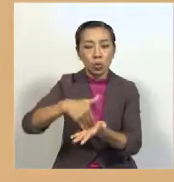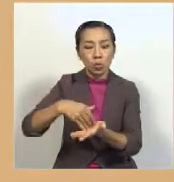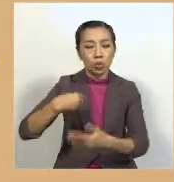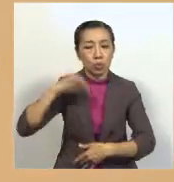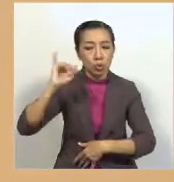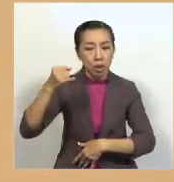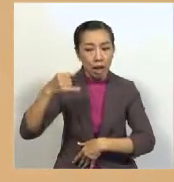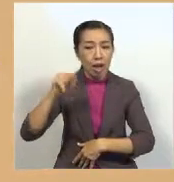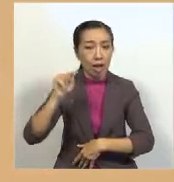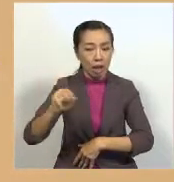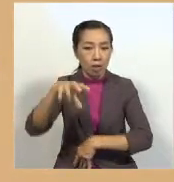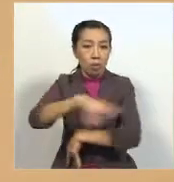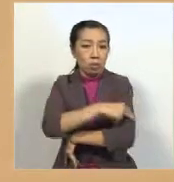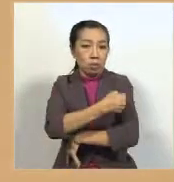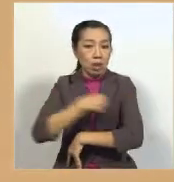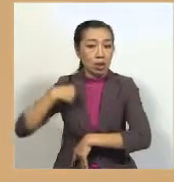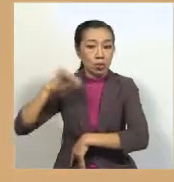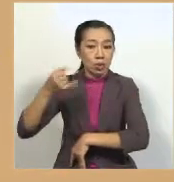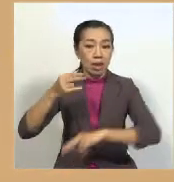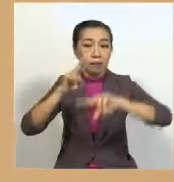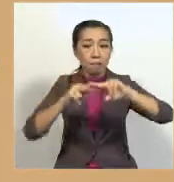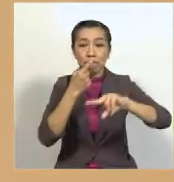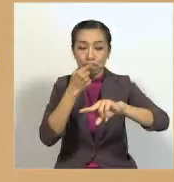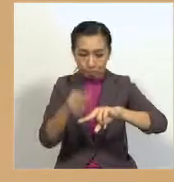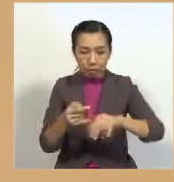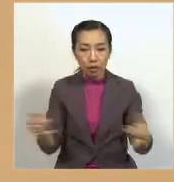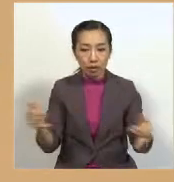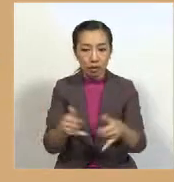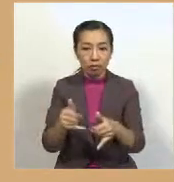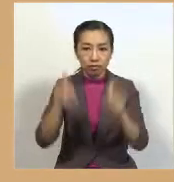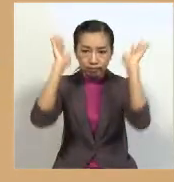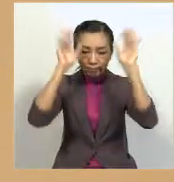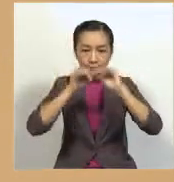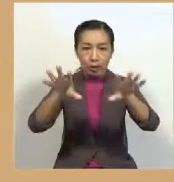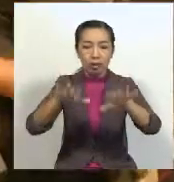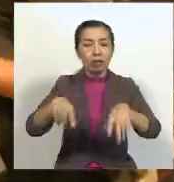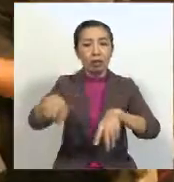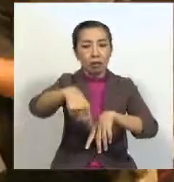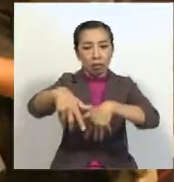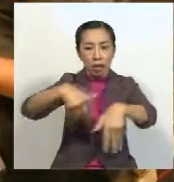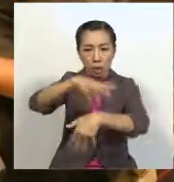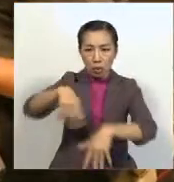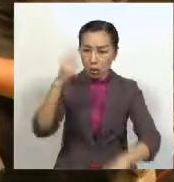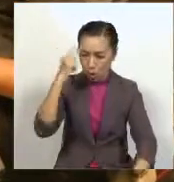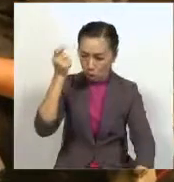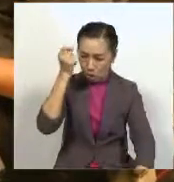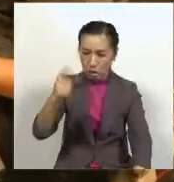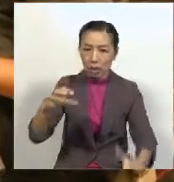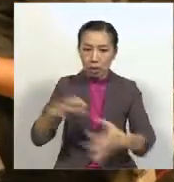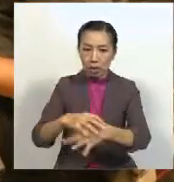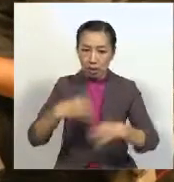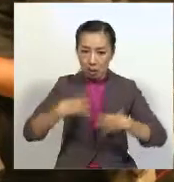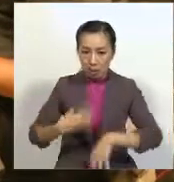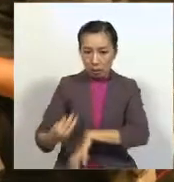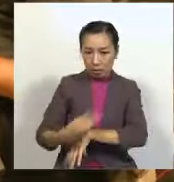ายีนโปรโรงพยาบาลจุฬาลงกรณ์สภากาชาดไทยร่วมรณรงค์ให้ความรู้และเสริมสร้างความเข้าใจเรื่องโรคมะเร็งป